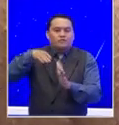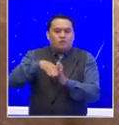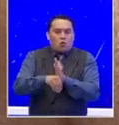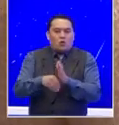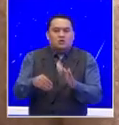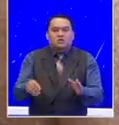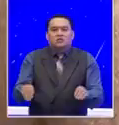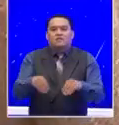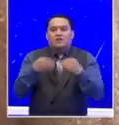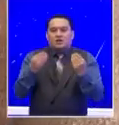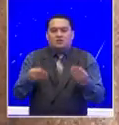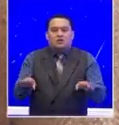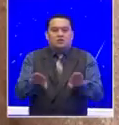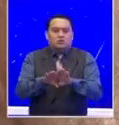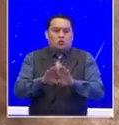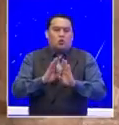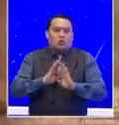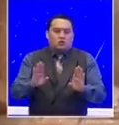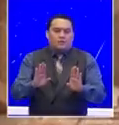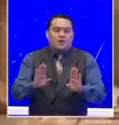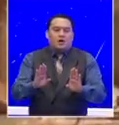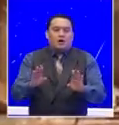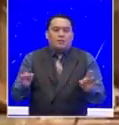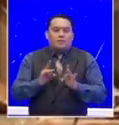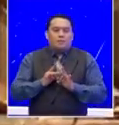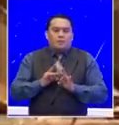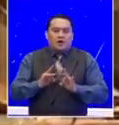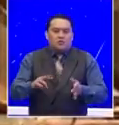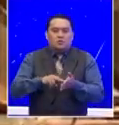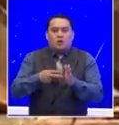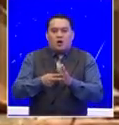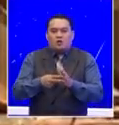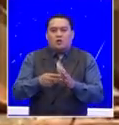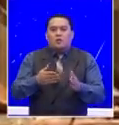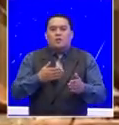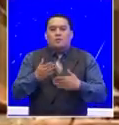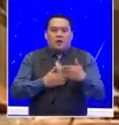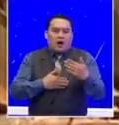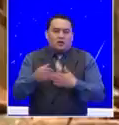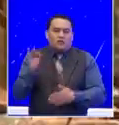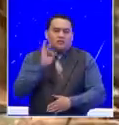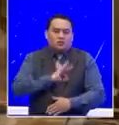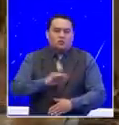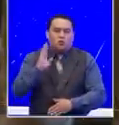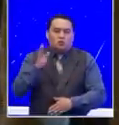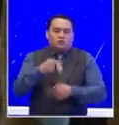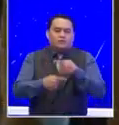свежего воздуха, рассказывают они. Аналогичные концерты Астана-Опера планирует практиковать и впредь на постоянной